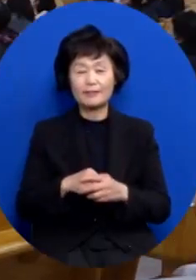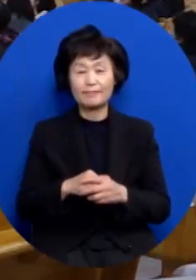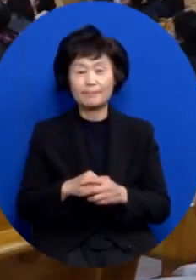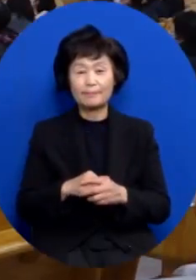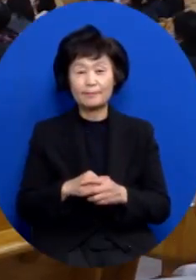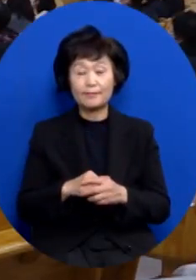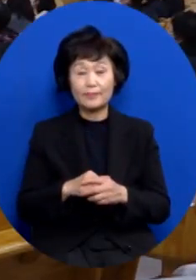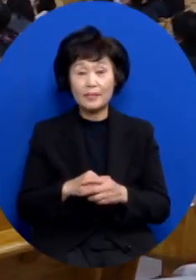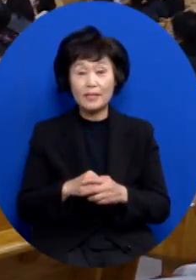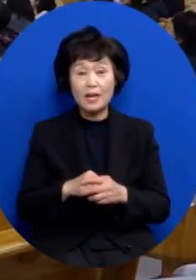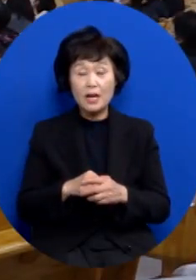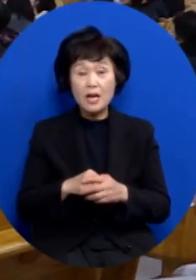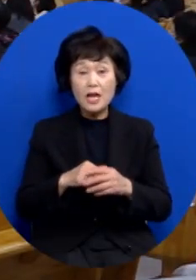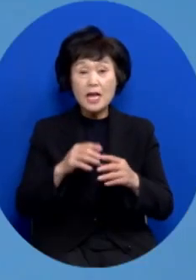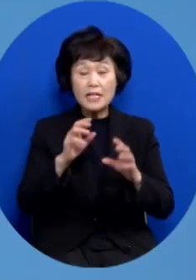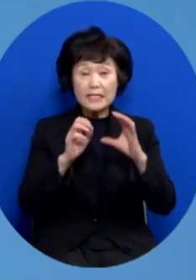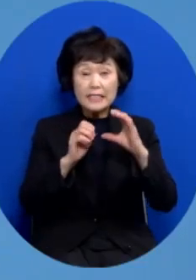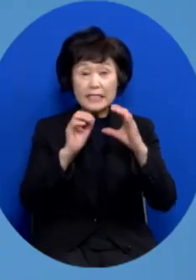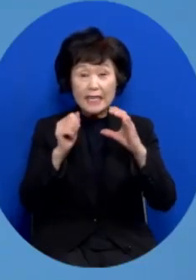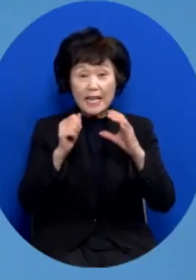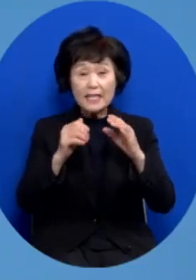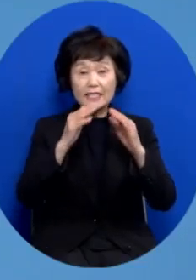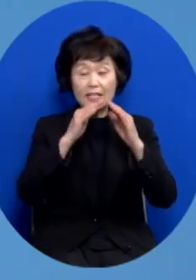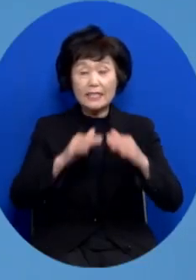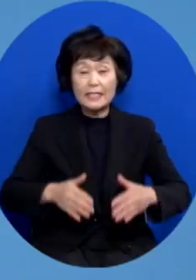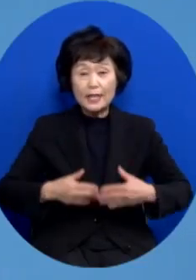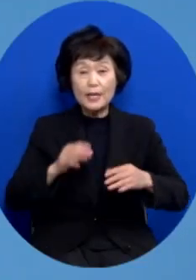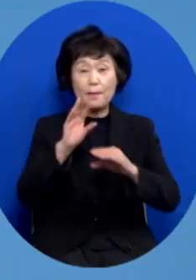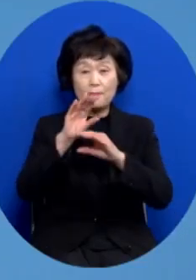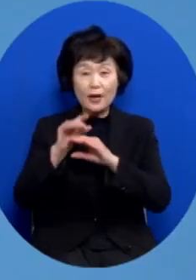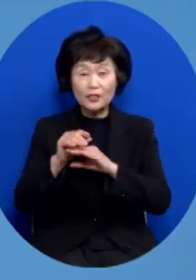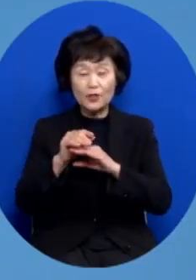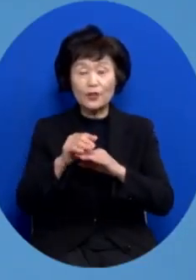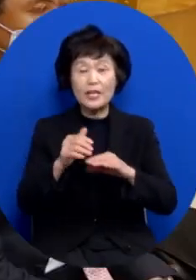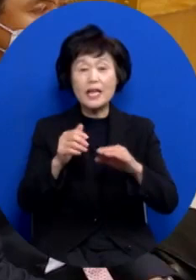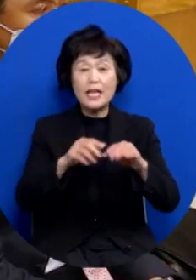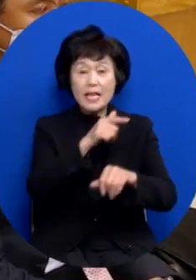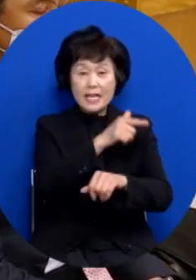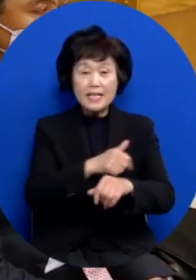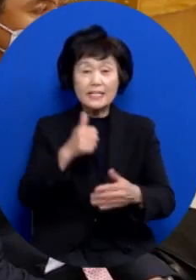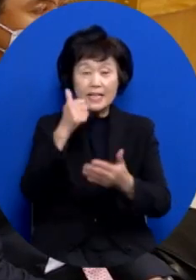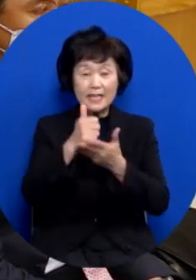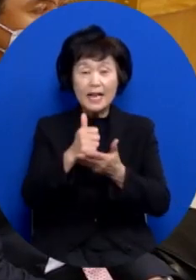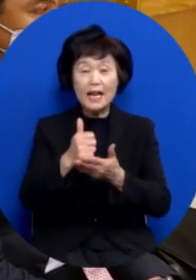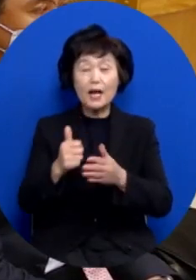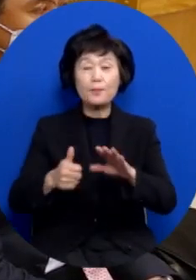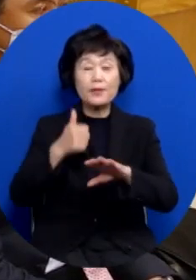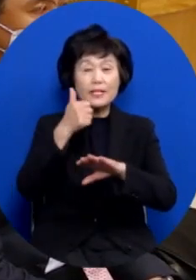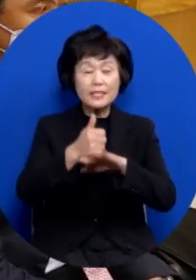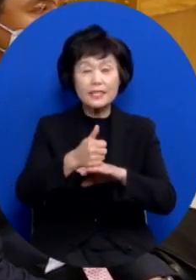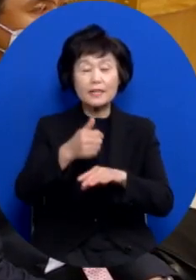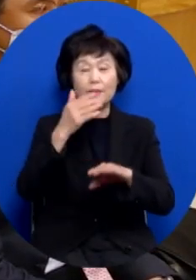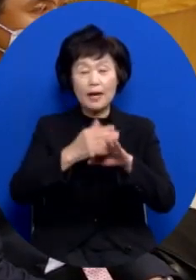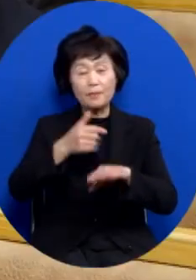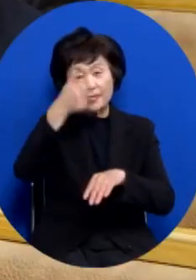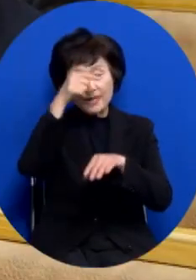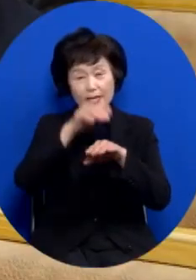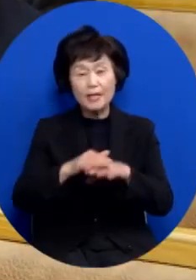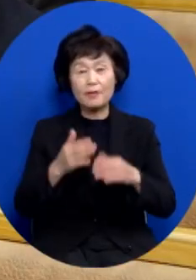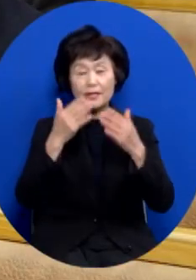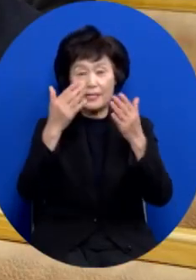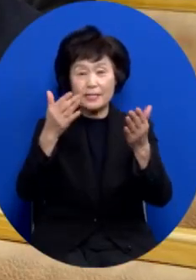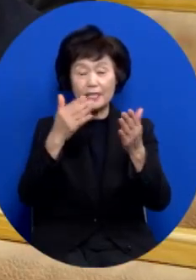CTS 전남방송이 이사장 이취임 감사 예배를 드렸습니다. 이날 예배에서는 여수음파교회 고만호 원로 목사에